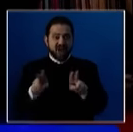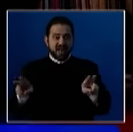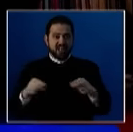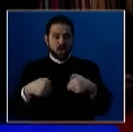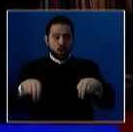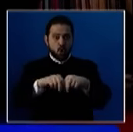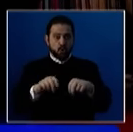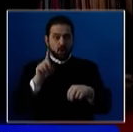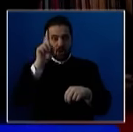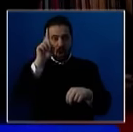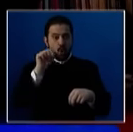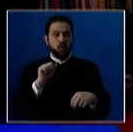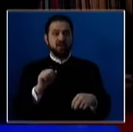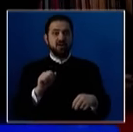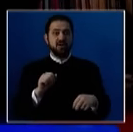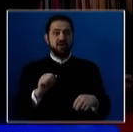un